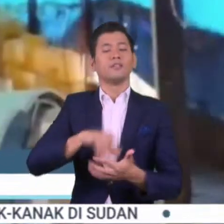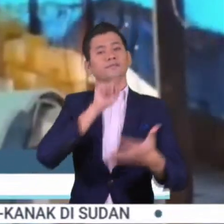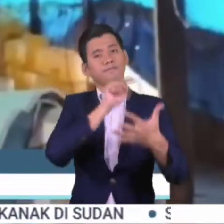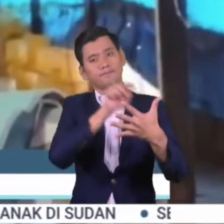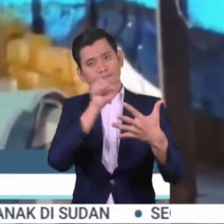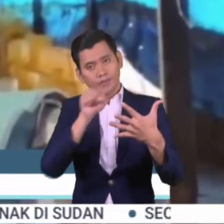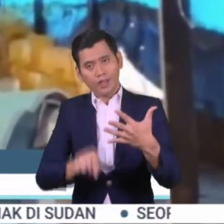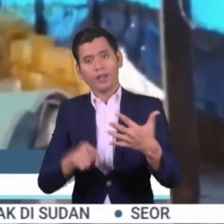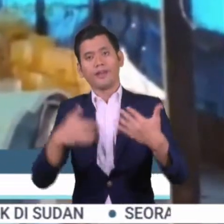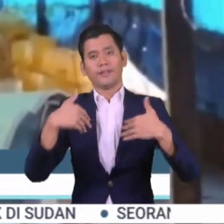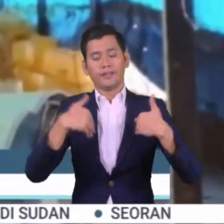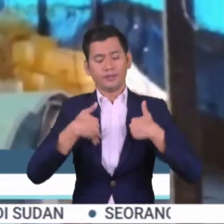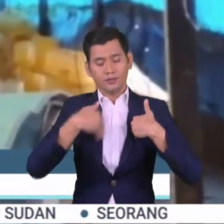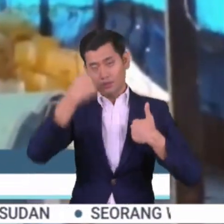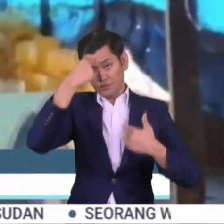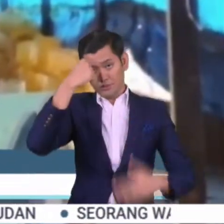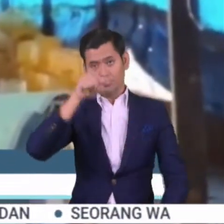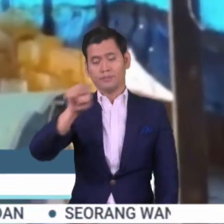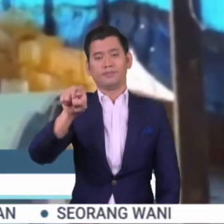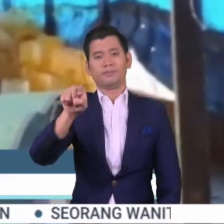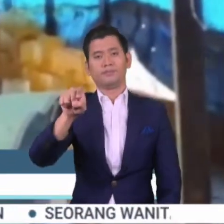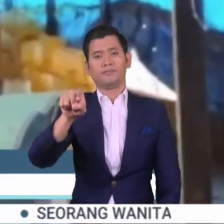elemen-elemen yang ada untuk